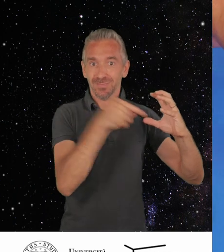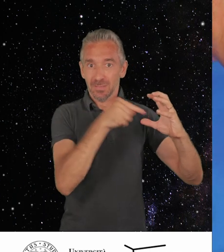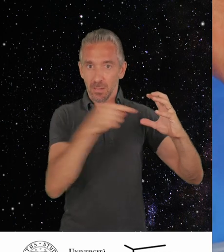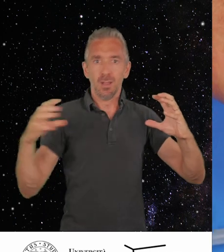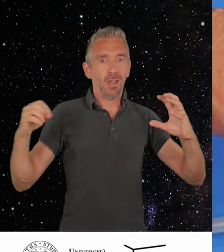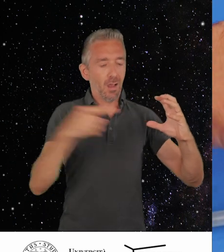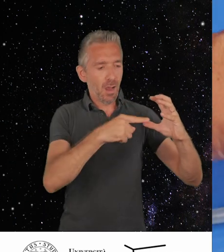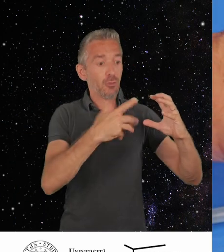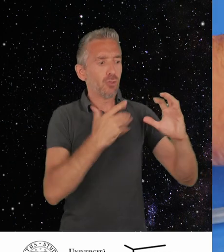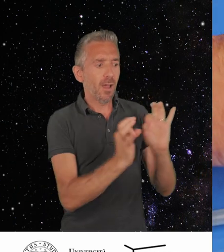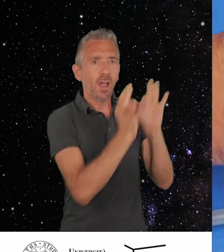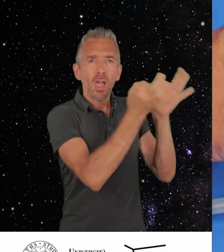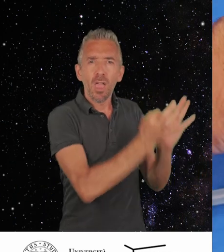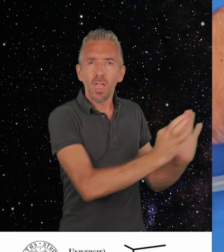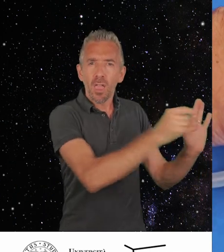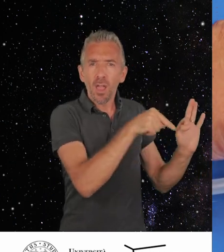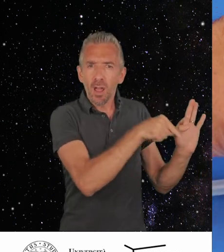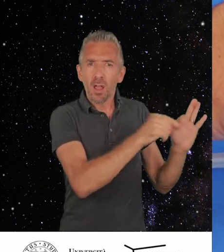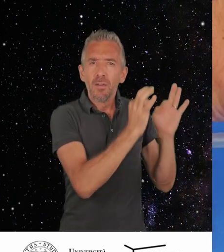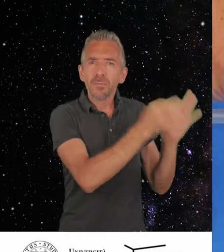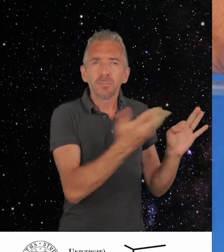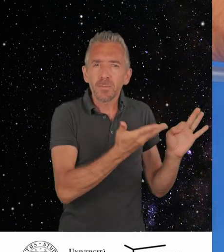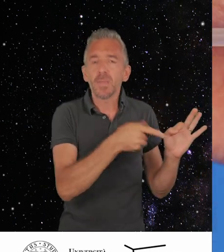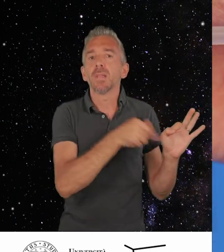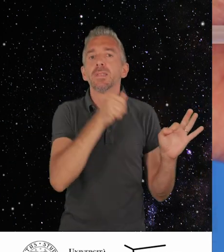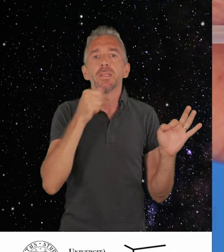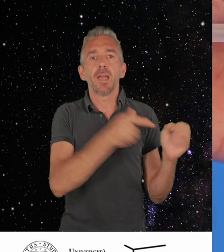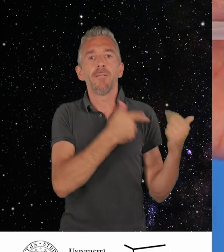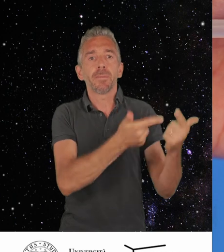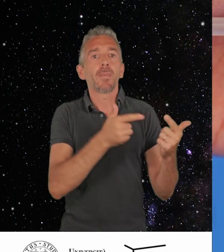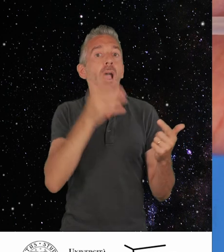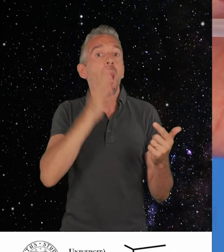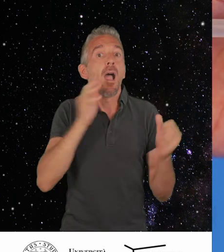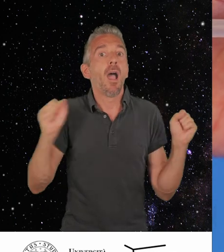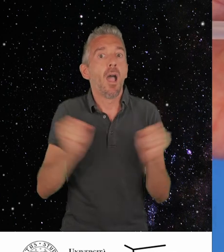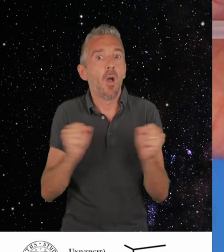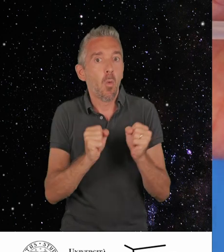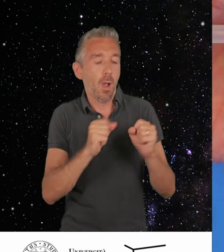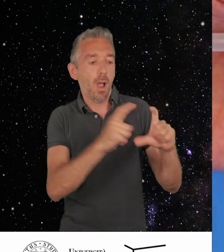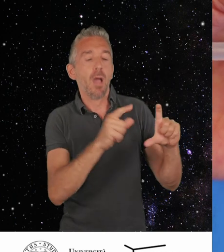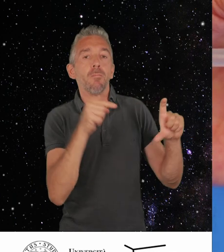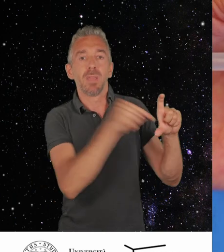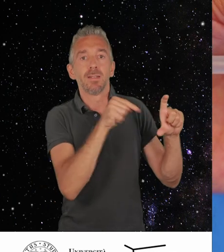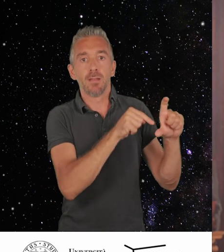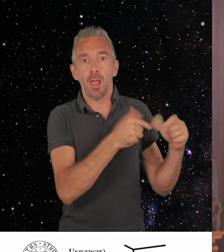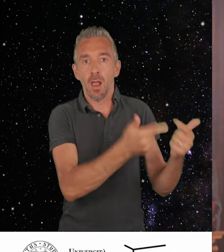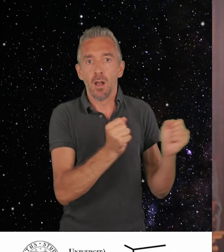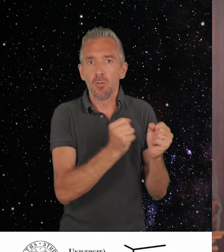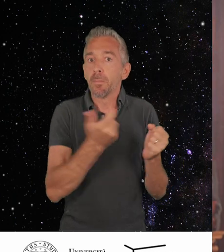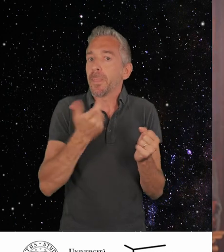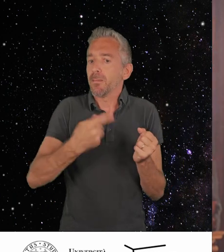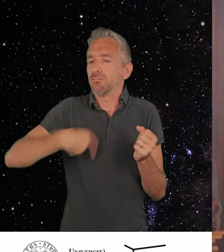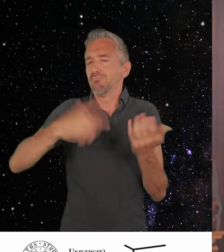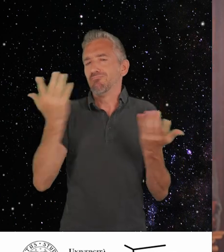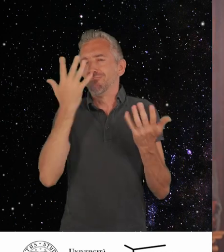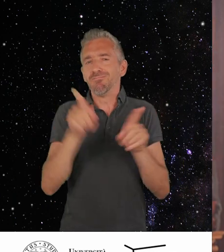stesso. Avete notato quei due tubi sul retro? Sono tubi che permettono di far scorrere acqua fredda dietro al bersaglio. Così come